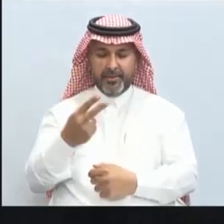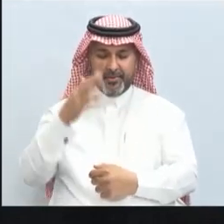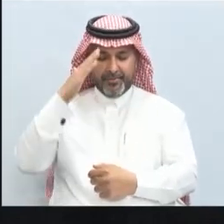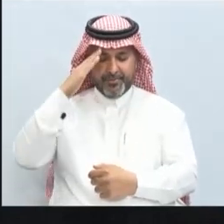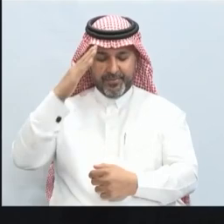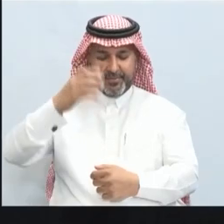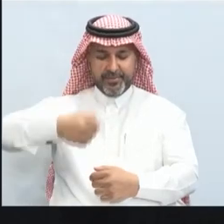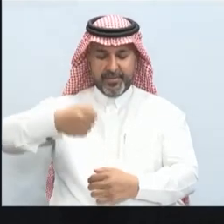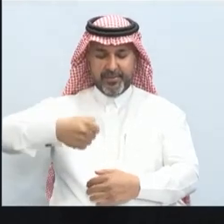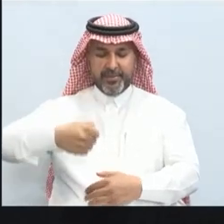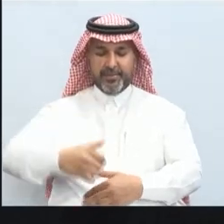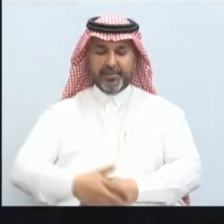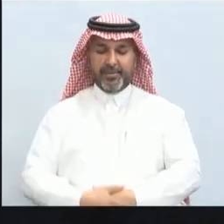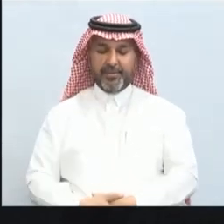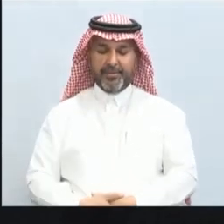عليكم ورحمه الله وبركاته